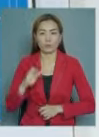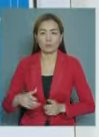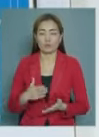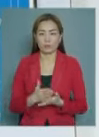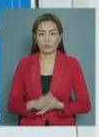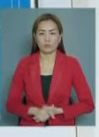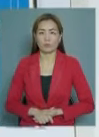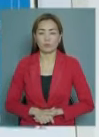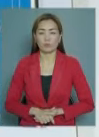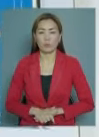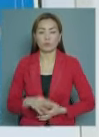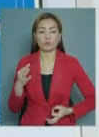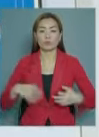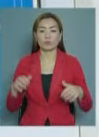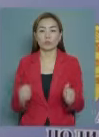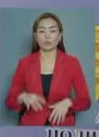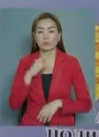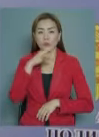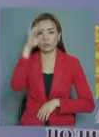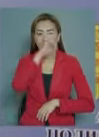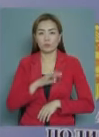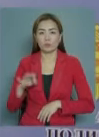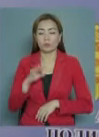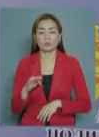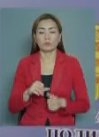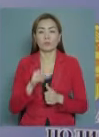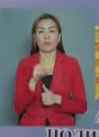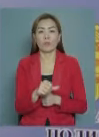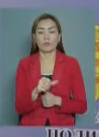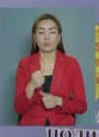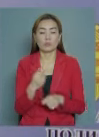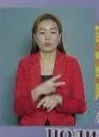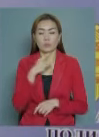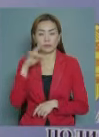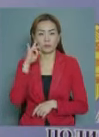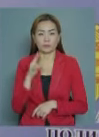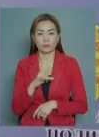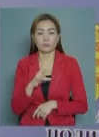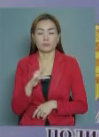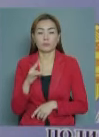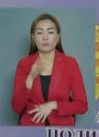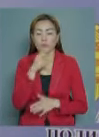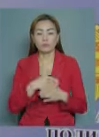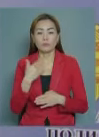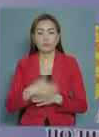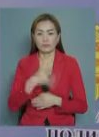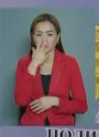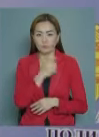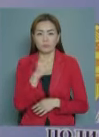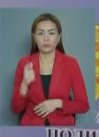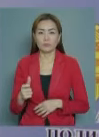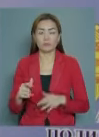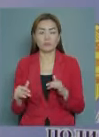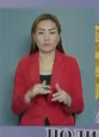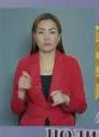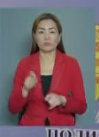азаматы анықталды. Сот шешімдерін Қазақстан Республикасының тысқары шығарылған және Қазақстан Республикасында болу мерзімдері бұзылған шетелдіктерге қатысты